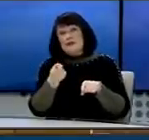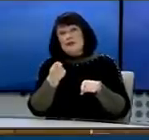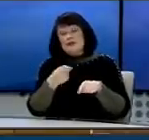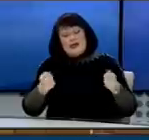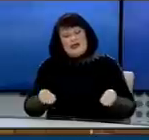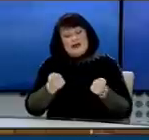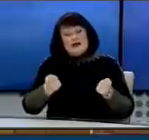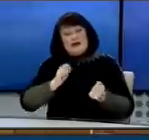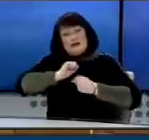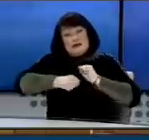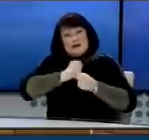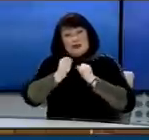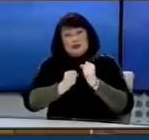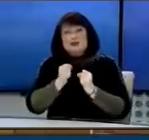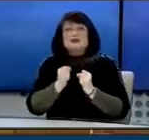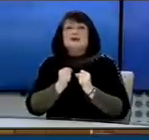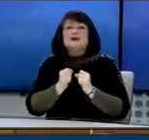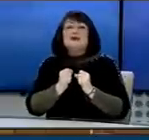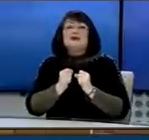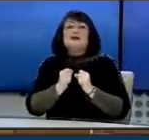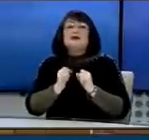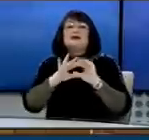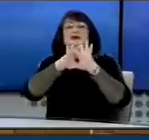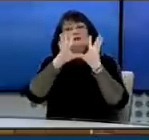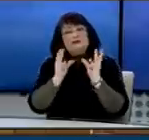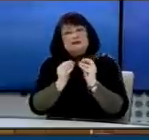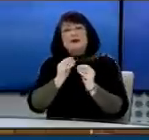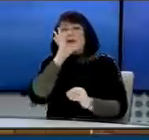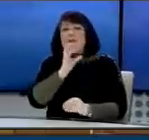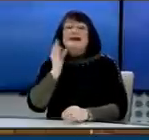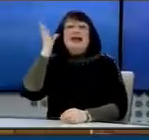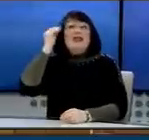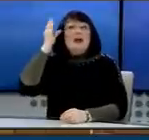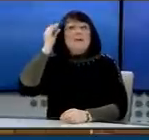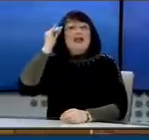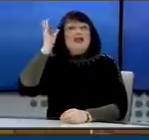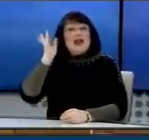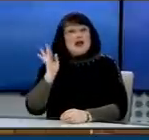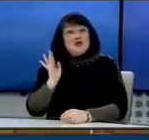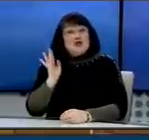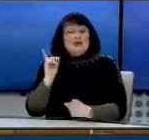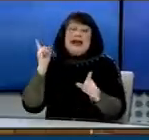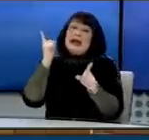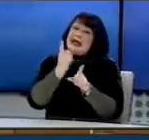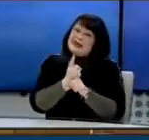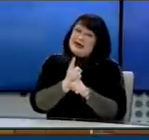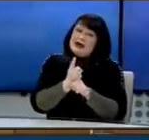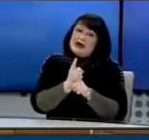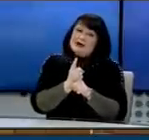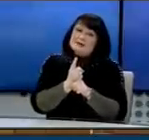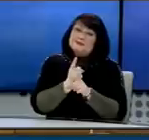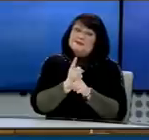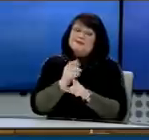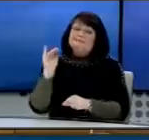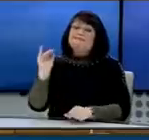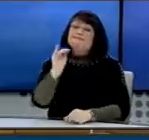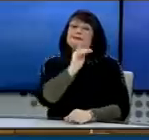δρούν βάσει συλλογής πραγματικής πληροφορίας, αλλά κυρίως, κύριε